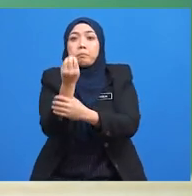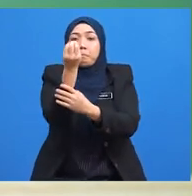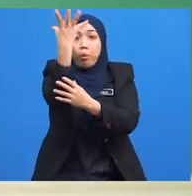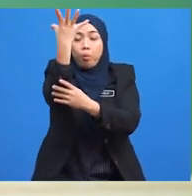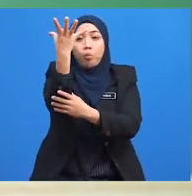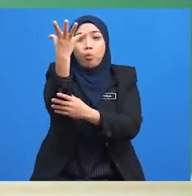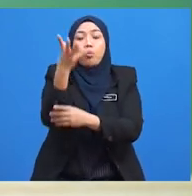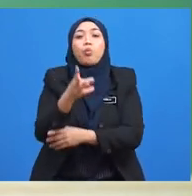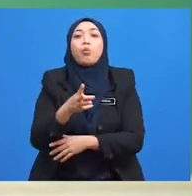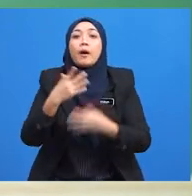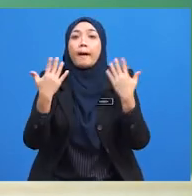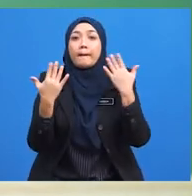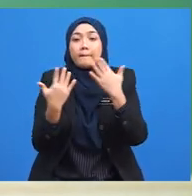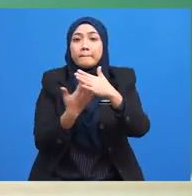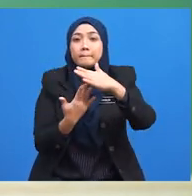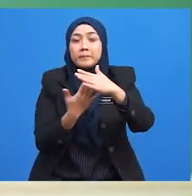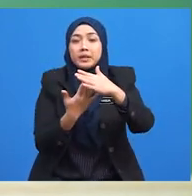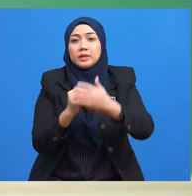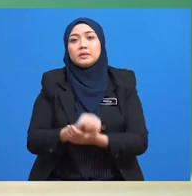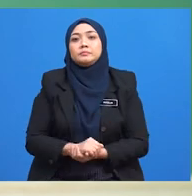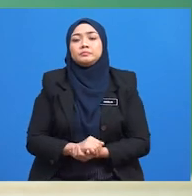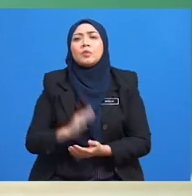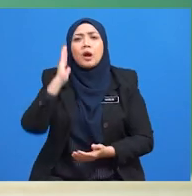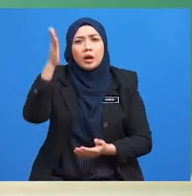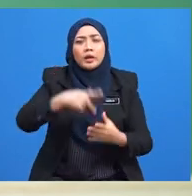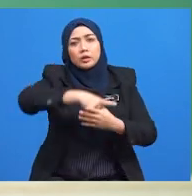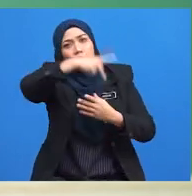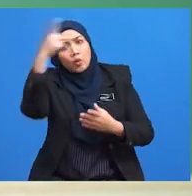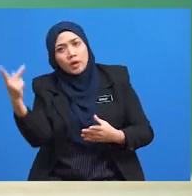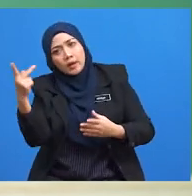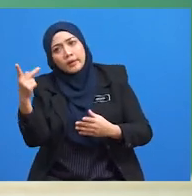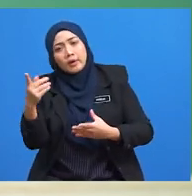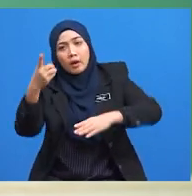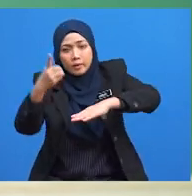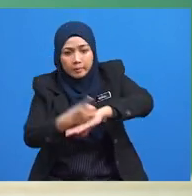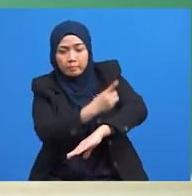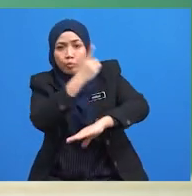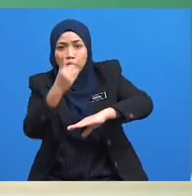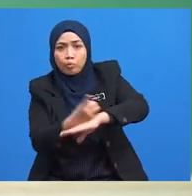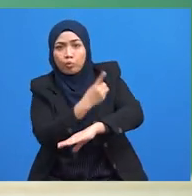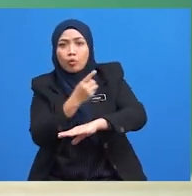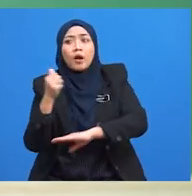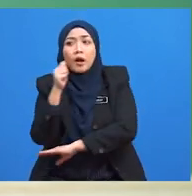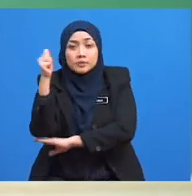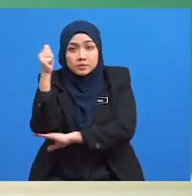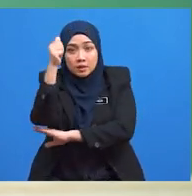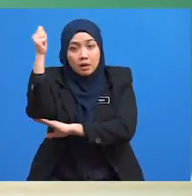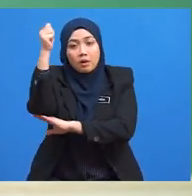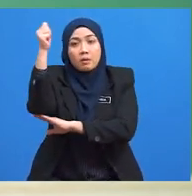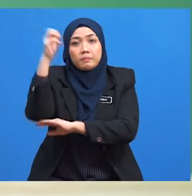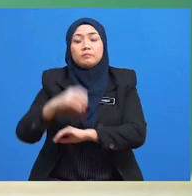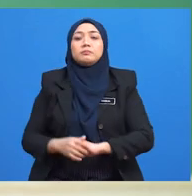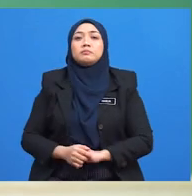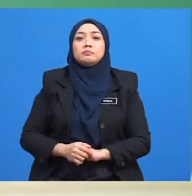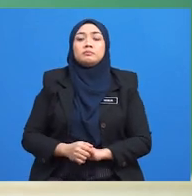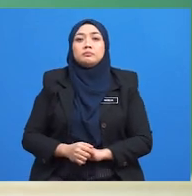terutamanya gunung berapi yang banyak mengeluarkan debu dan asap, akan mengganggu sistem atmosfera. Hal